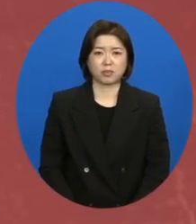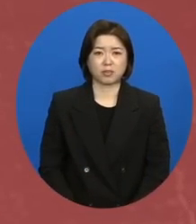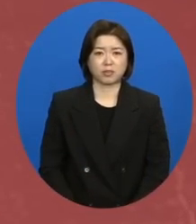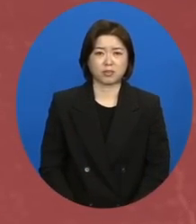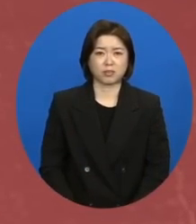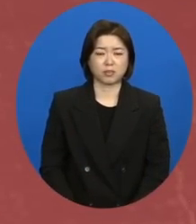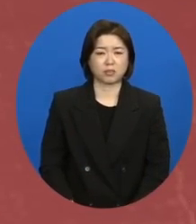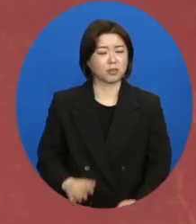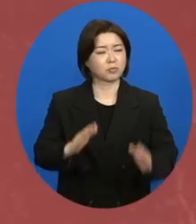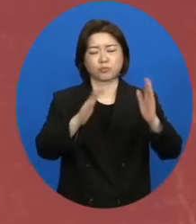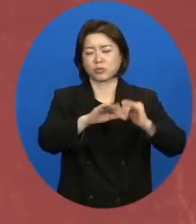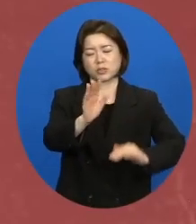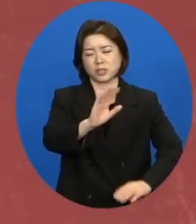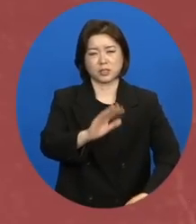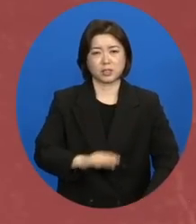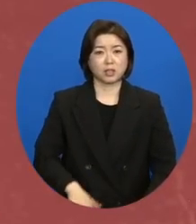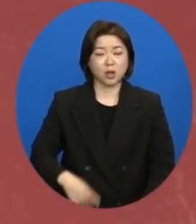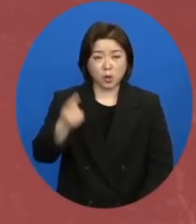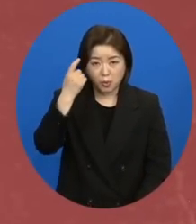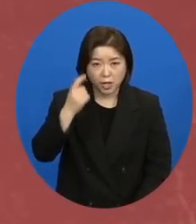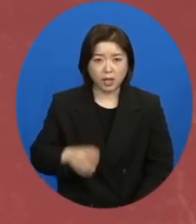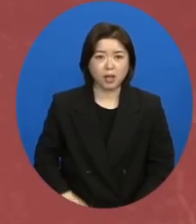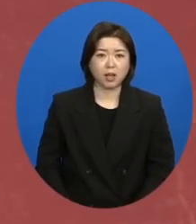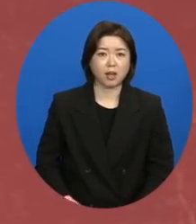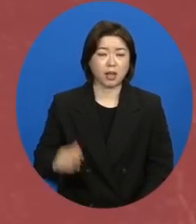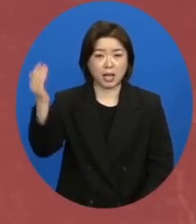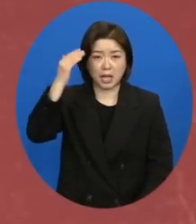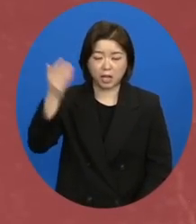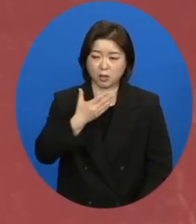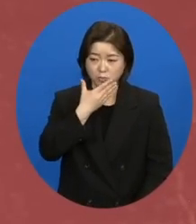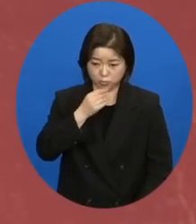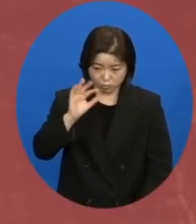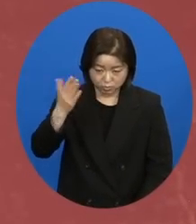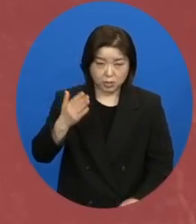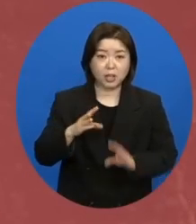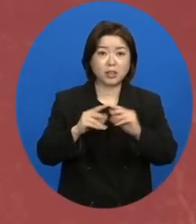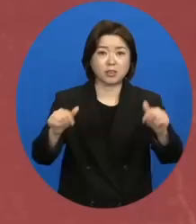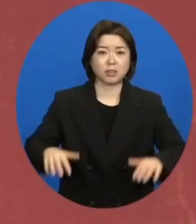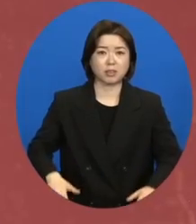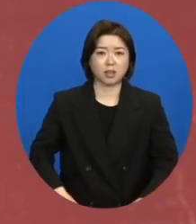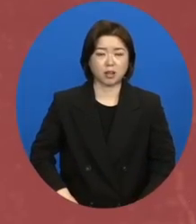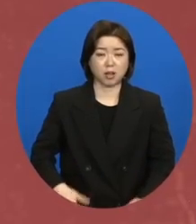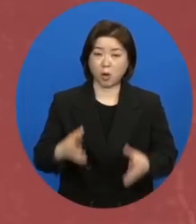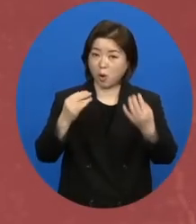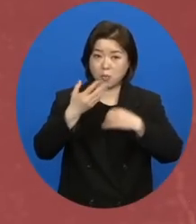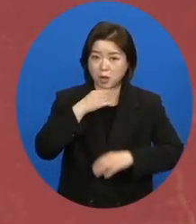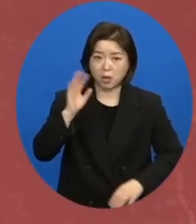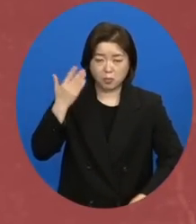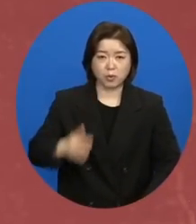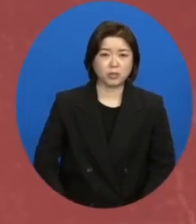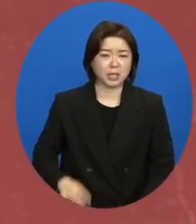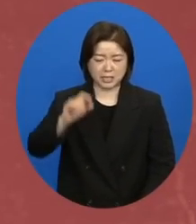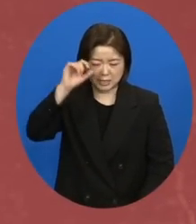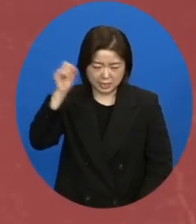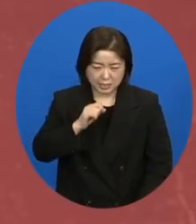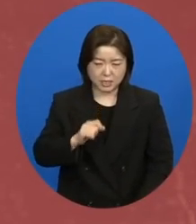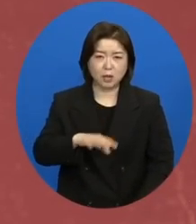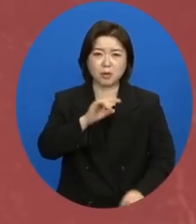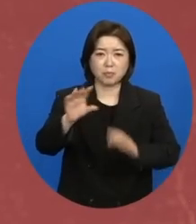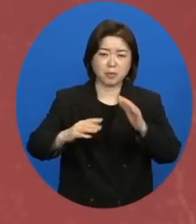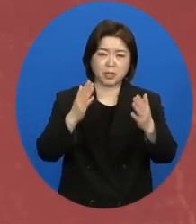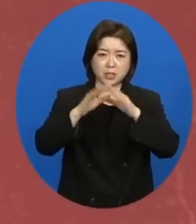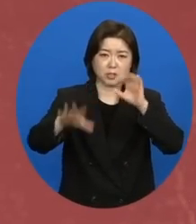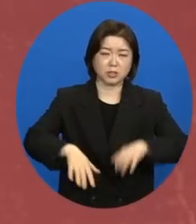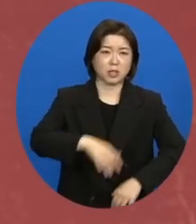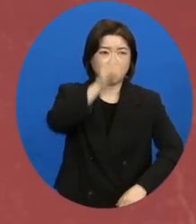안 무너져요. 왜? 한국은 복된 땅입니다. 왜 얼마나 복되냐? 새벽마다 마을마다